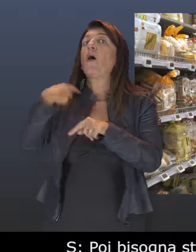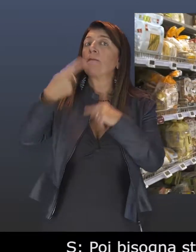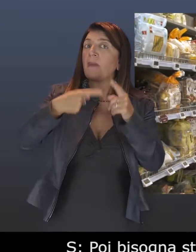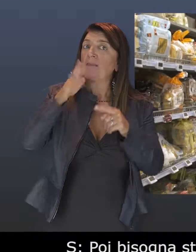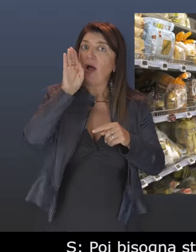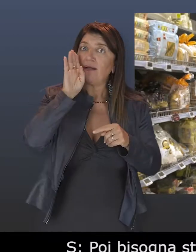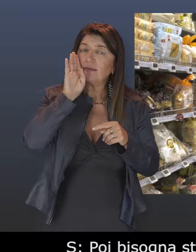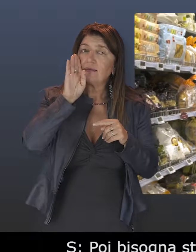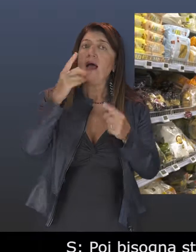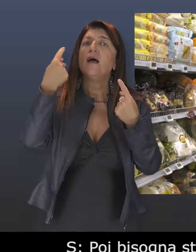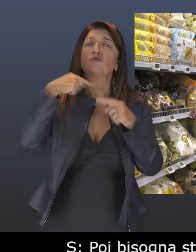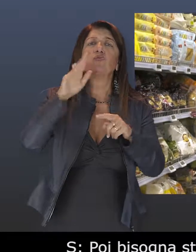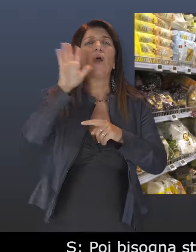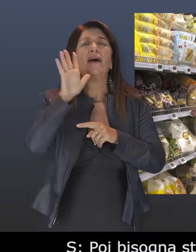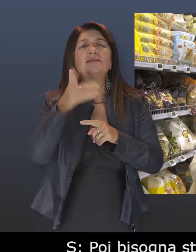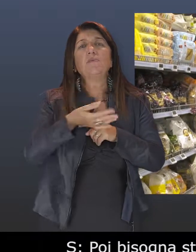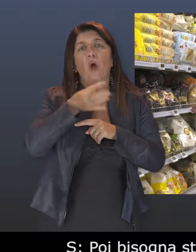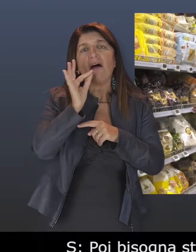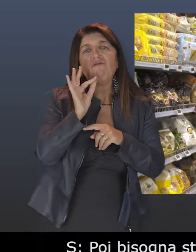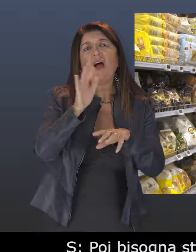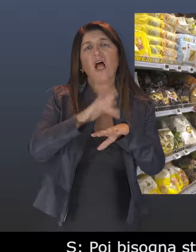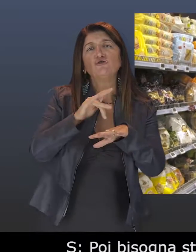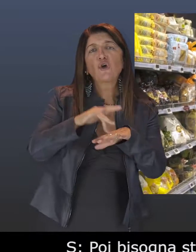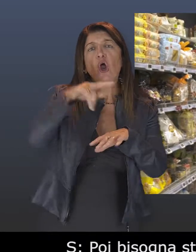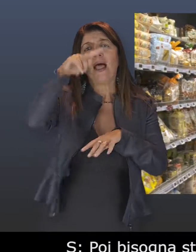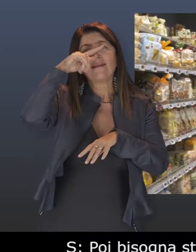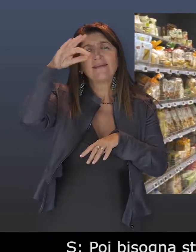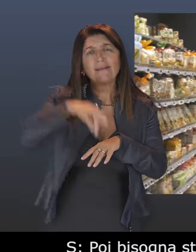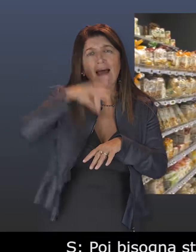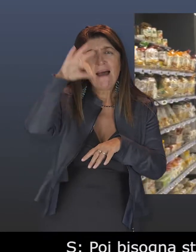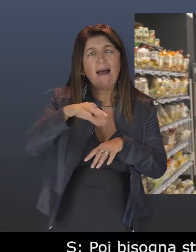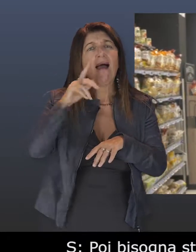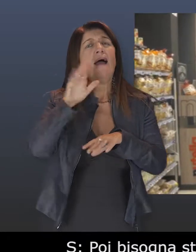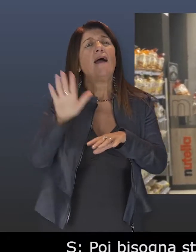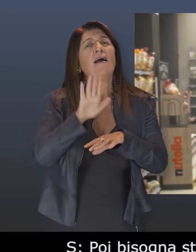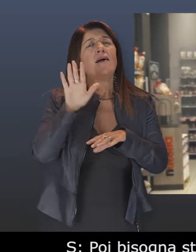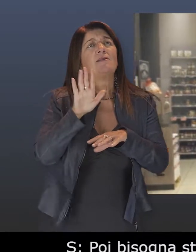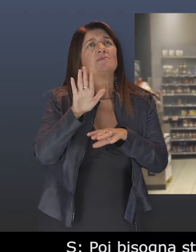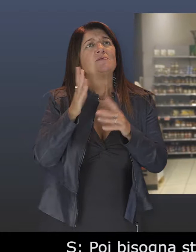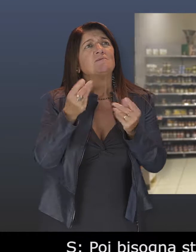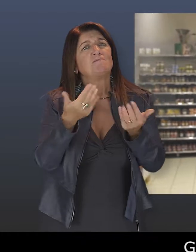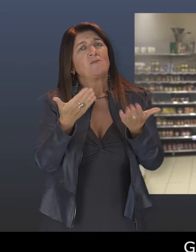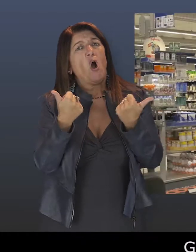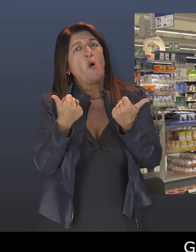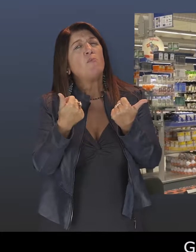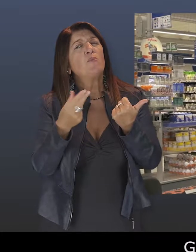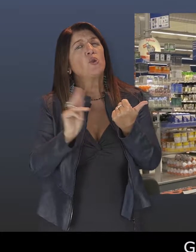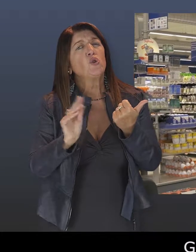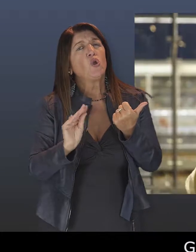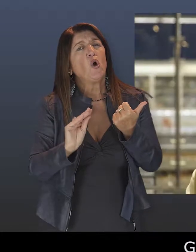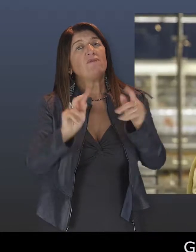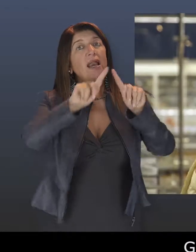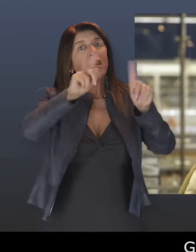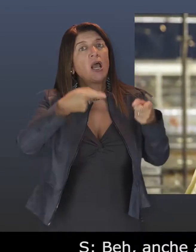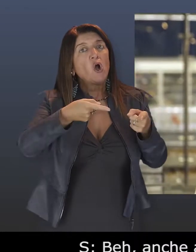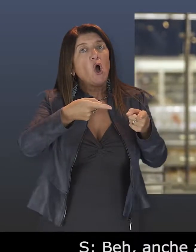per caffè, cioccolata, tè, cerco sempre di prendere prodotti del commercio consolidato. Senti, ma tu come le sai tutte